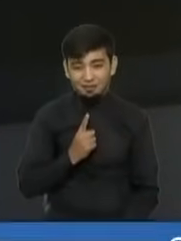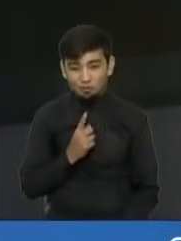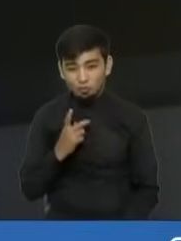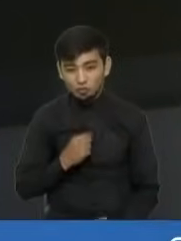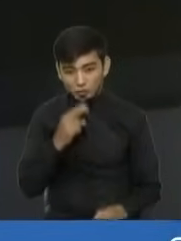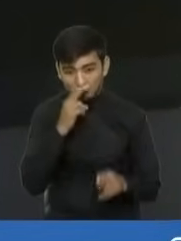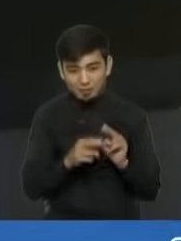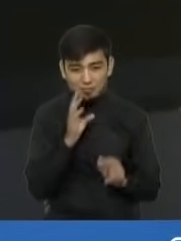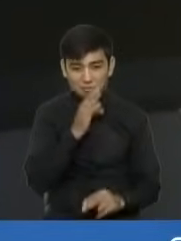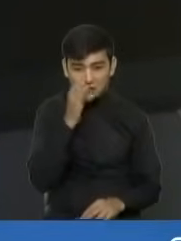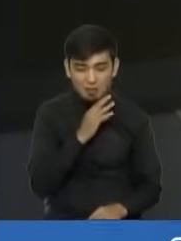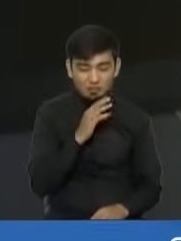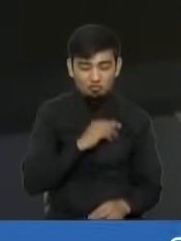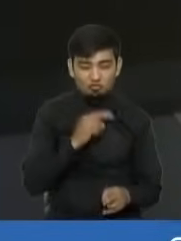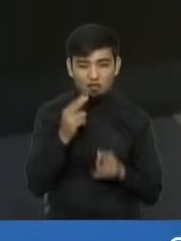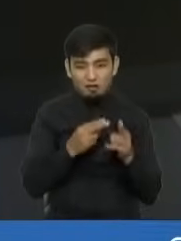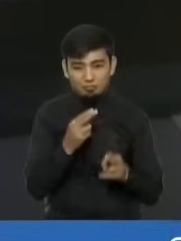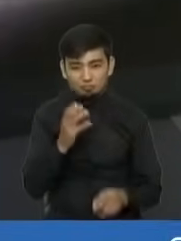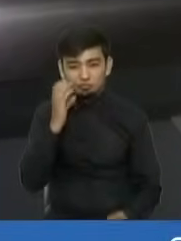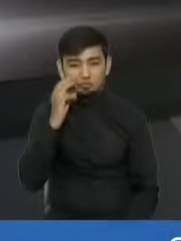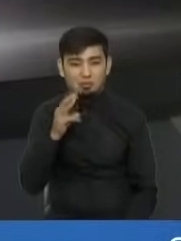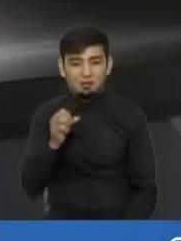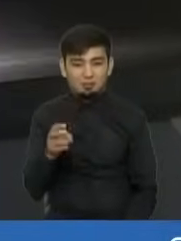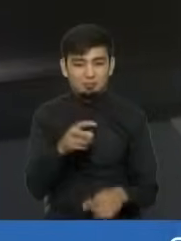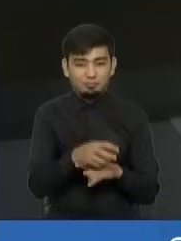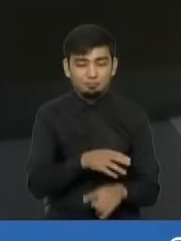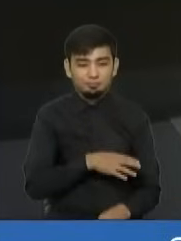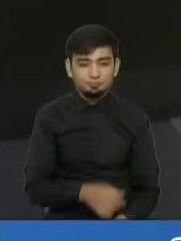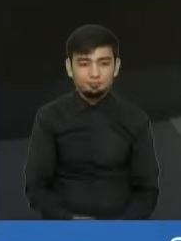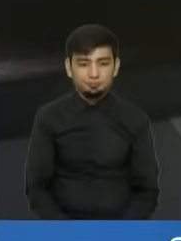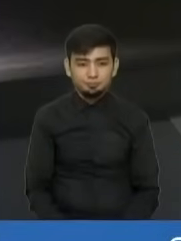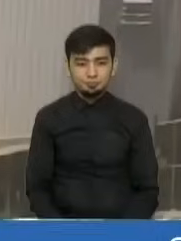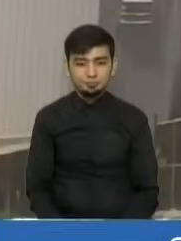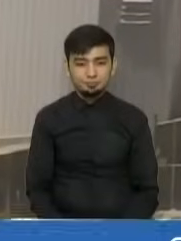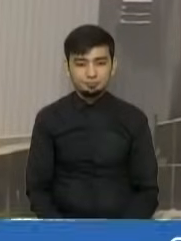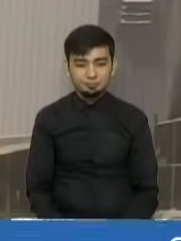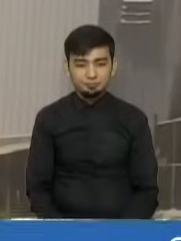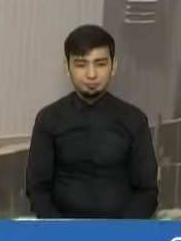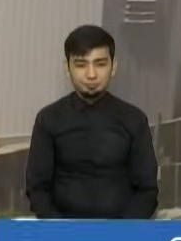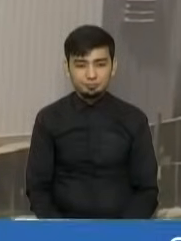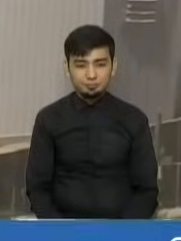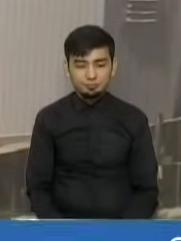құм болған ата-ананың шағымын әріптесім Мақсат Жақсыбайұлы тыңдап қайтты.